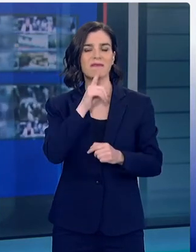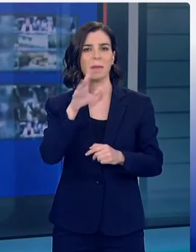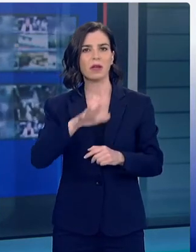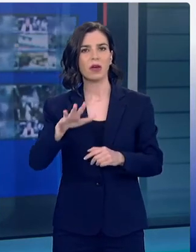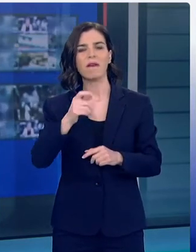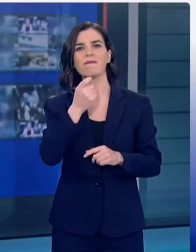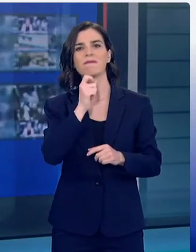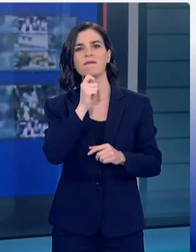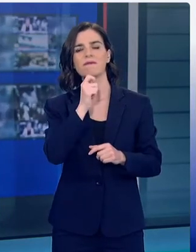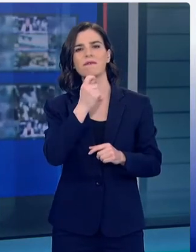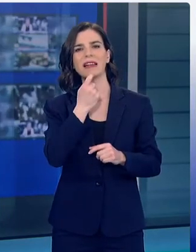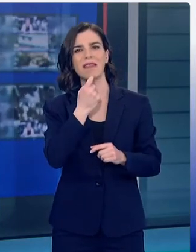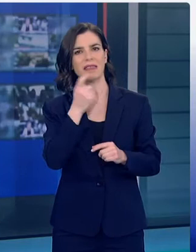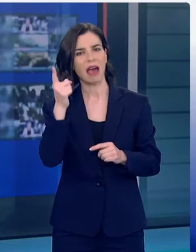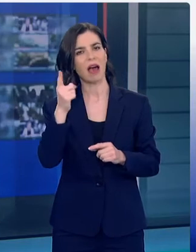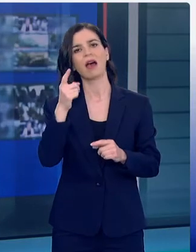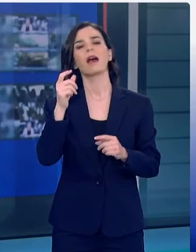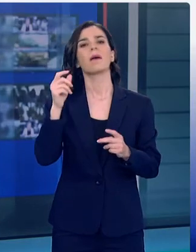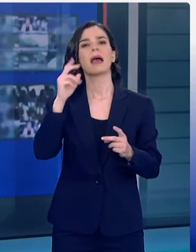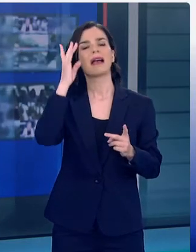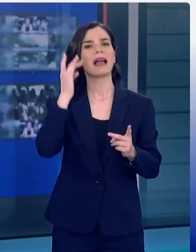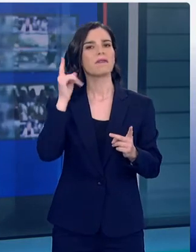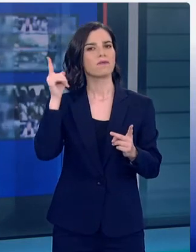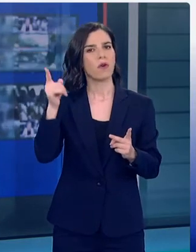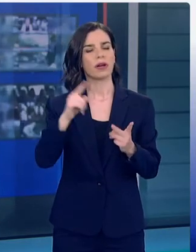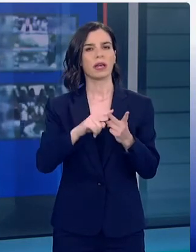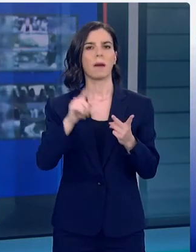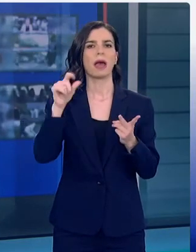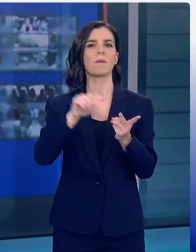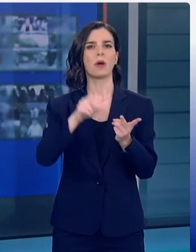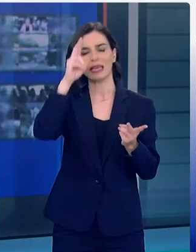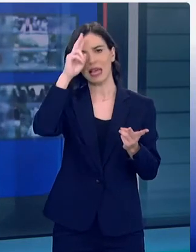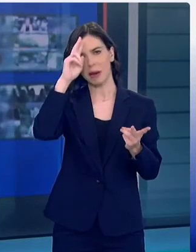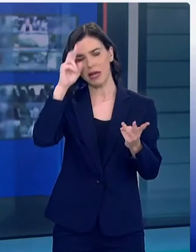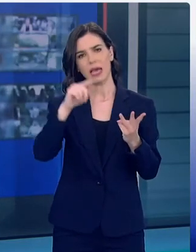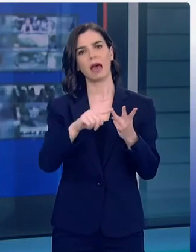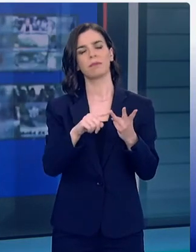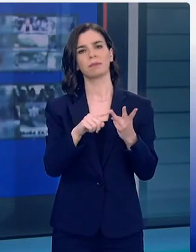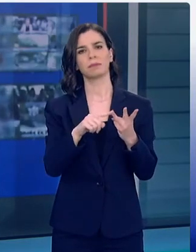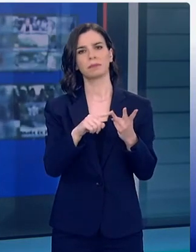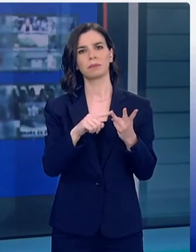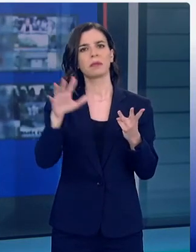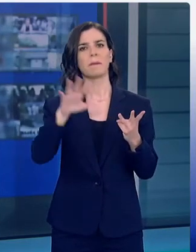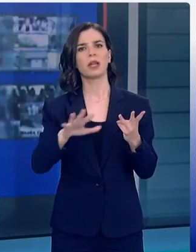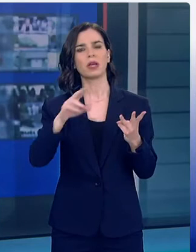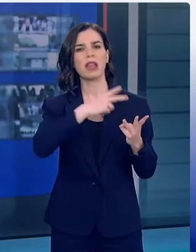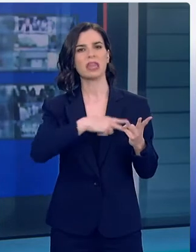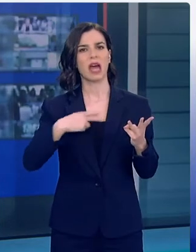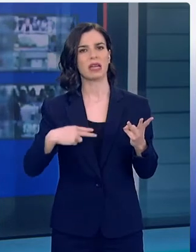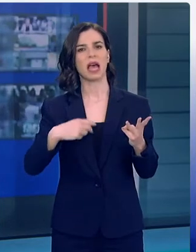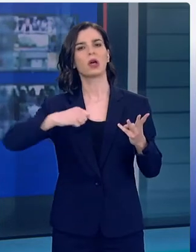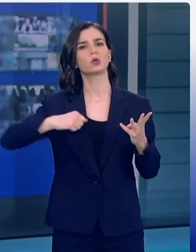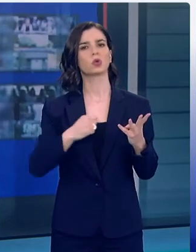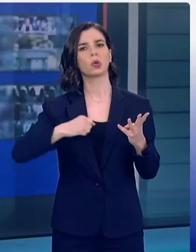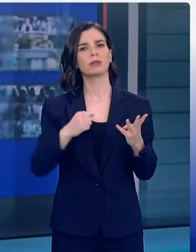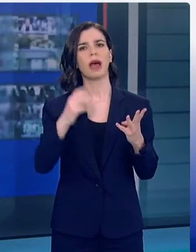περιοχές της Φιλανδίας, μια περιοχή της πολιτείας της Καλιφόρνια, μια πόλη στη Γερμανία, περιοχές στη Δανία, τη